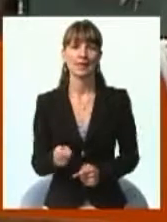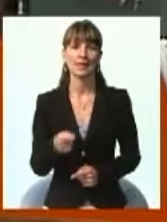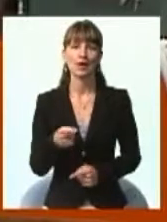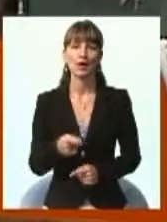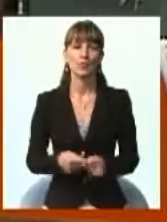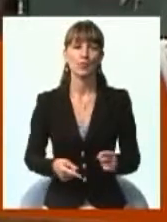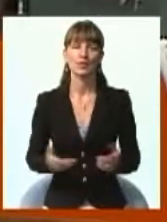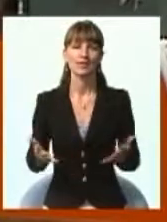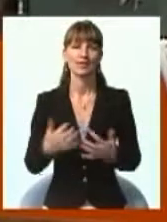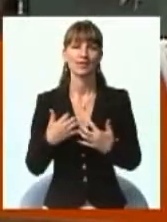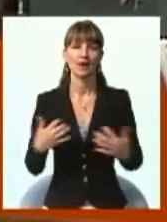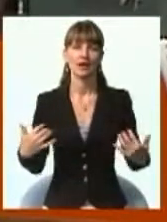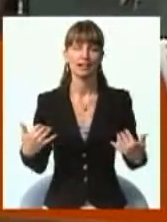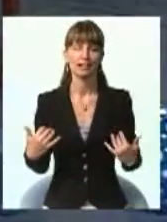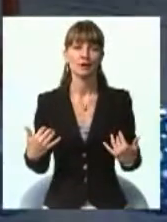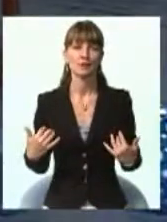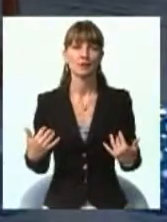Якась тварина, яка